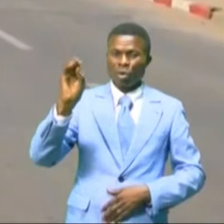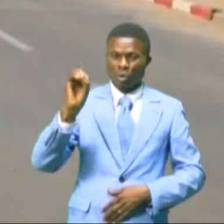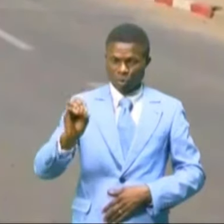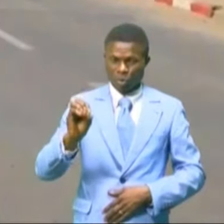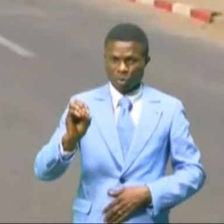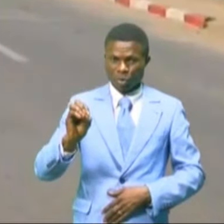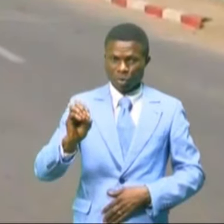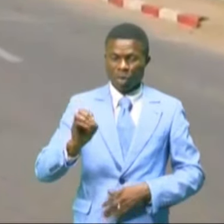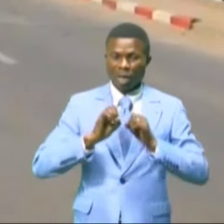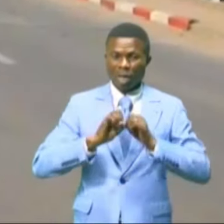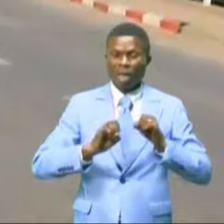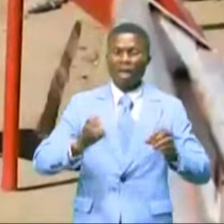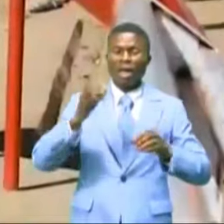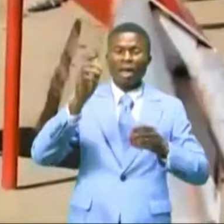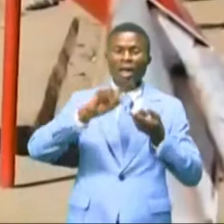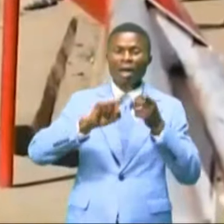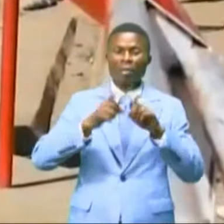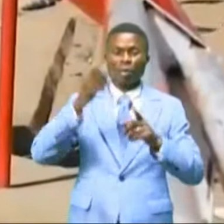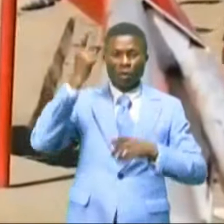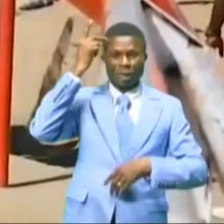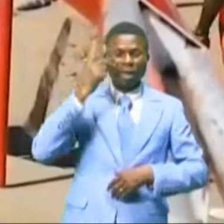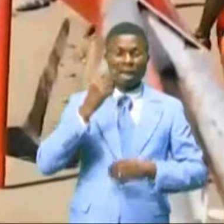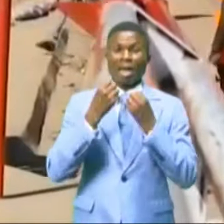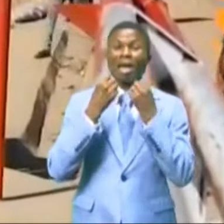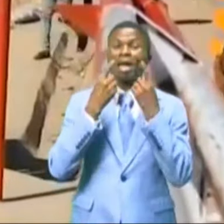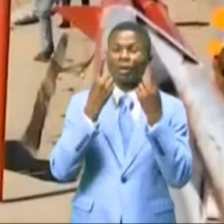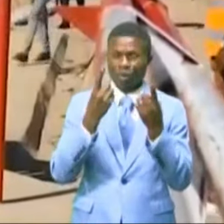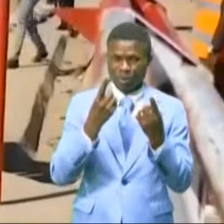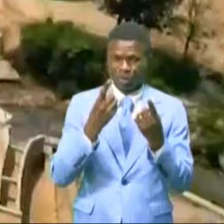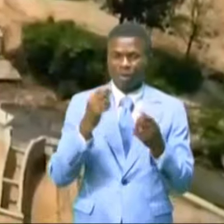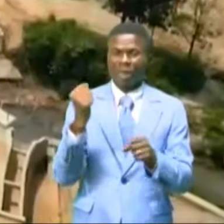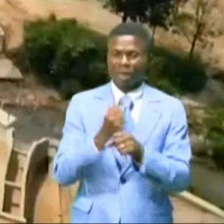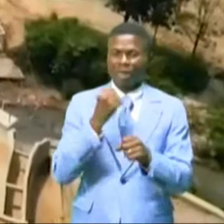cet évangéliste de renom a été émerveillé au regard